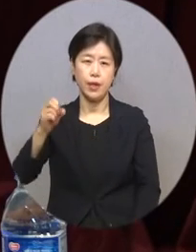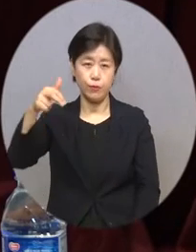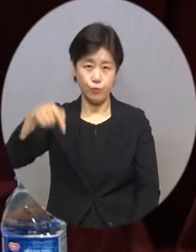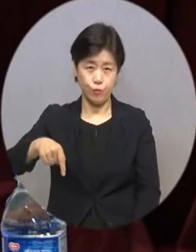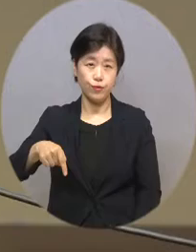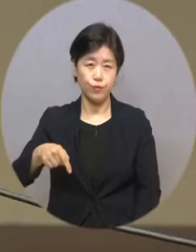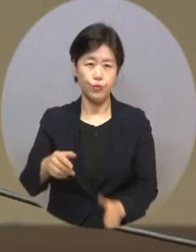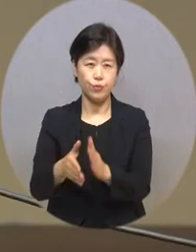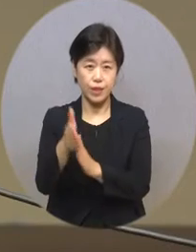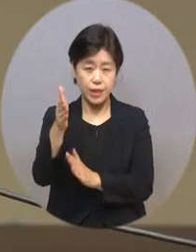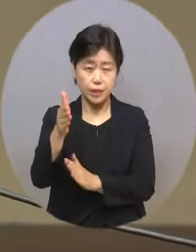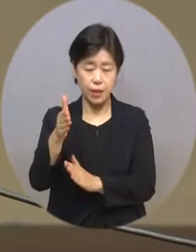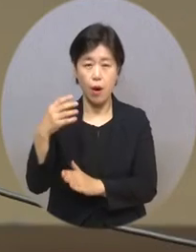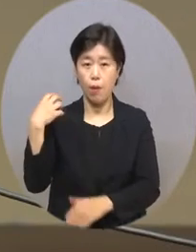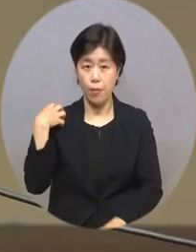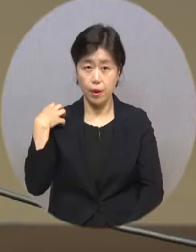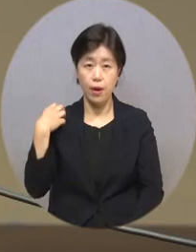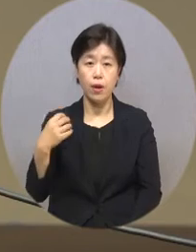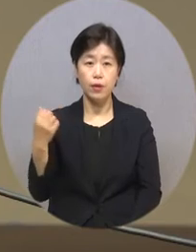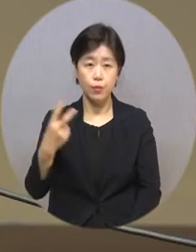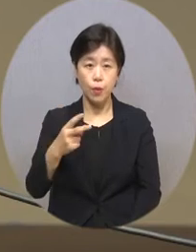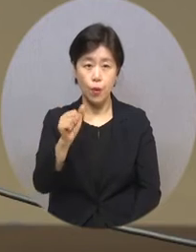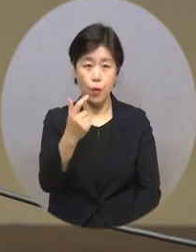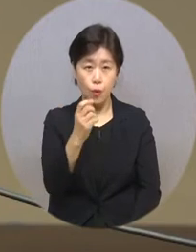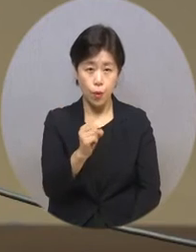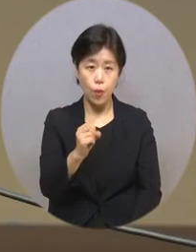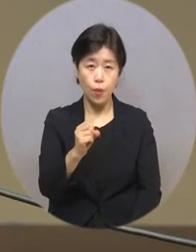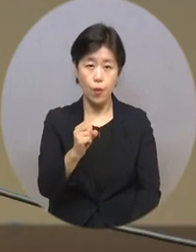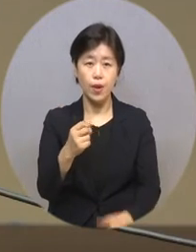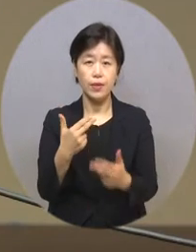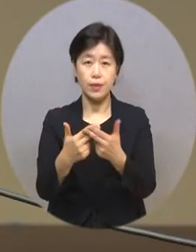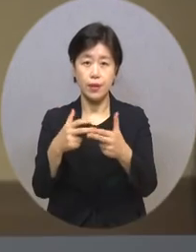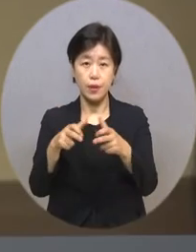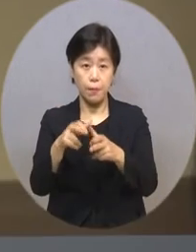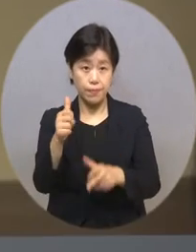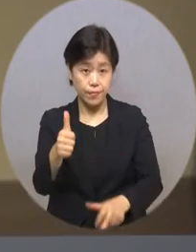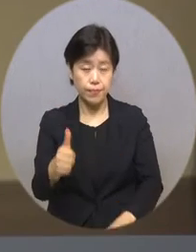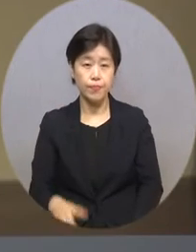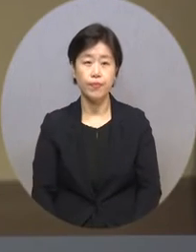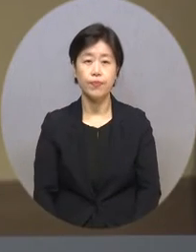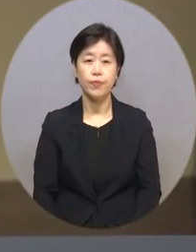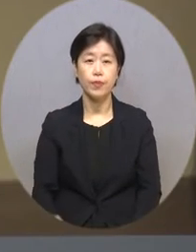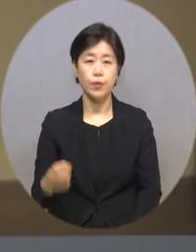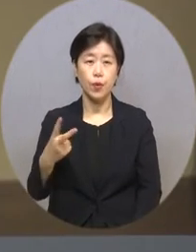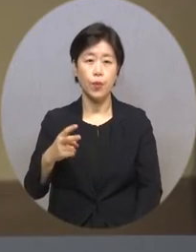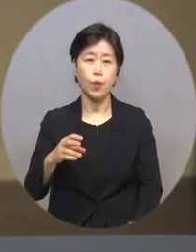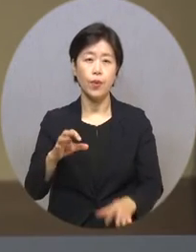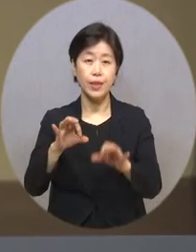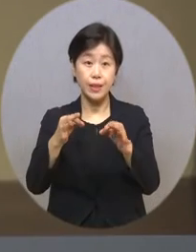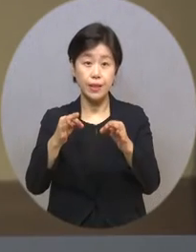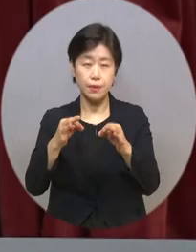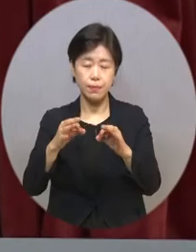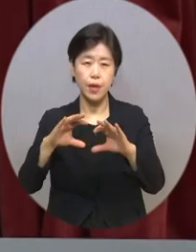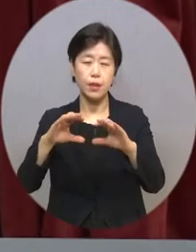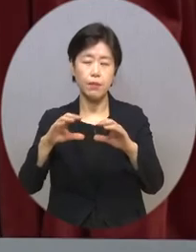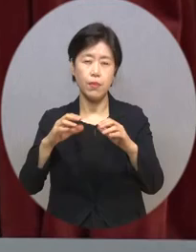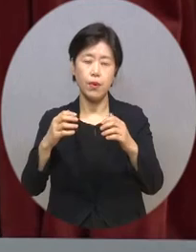문화관광과 과장, 홍윤표 양주장애인협회장, 김갑의 전 동국대